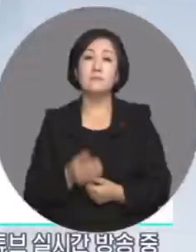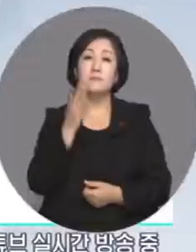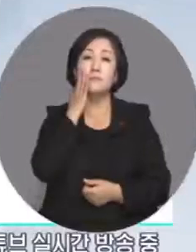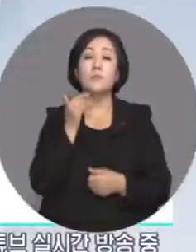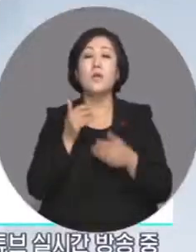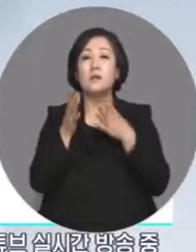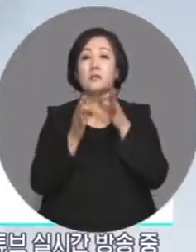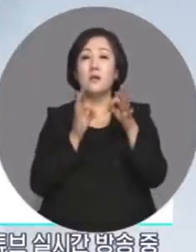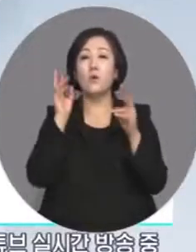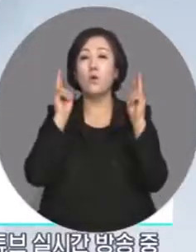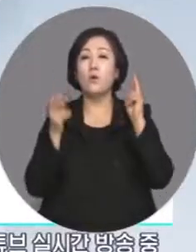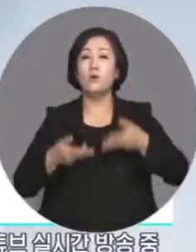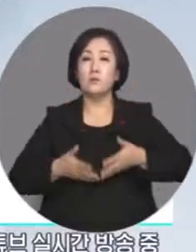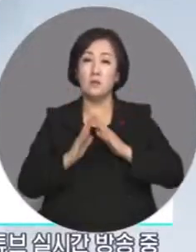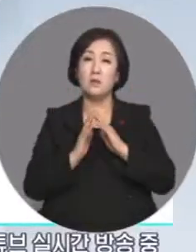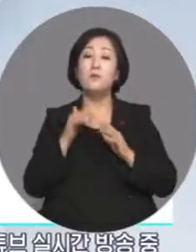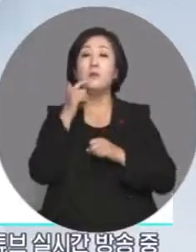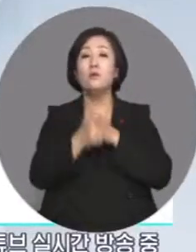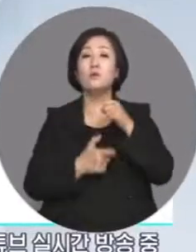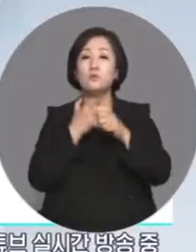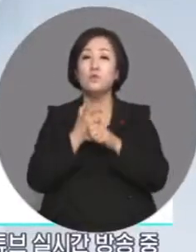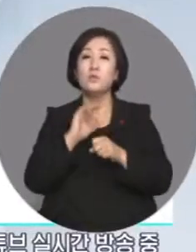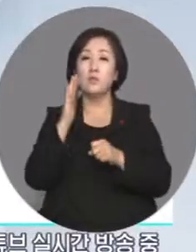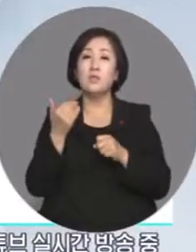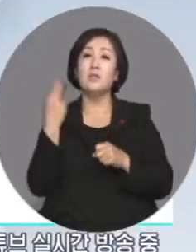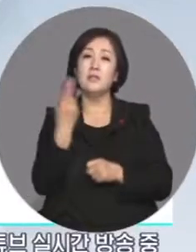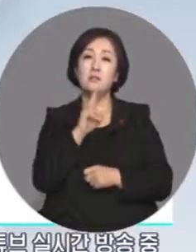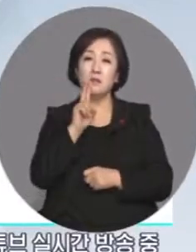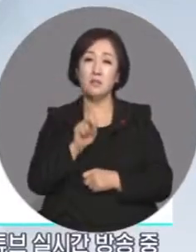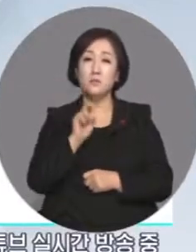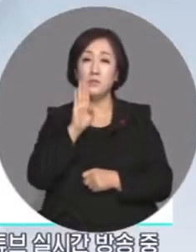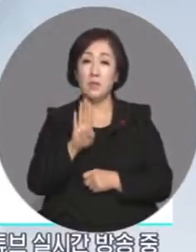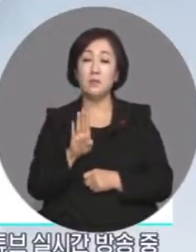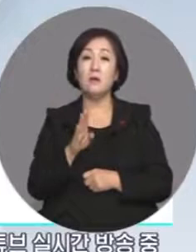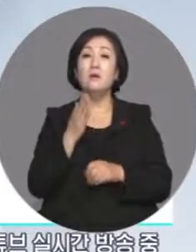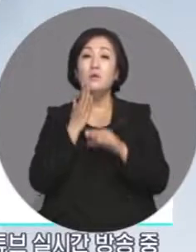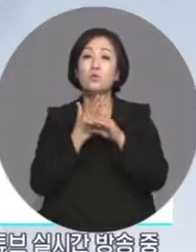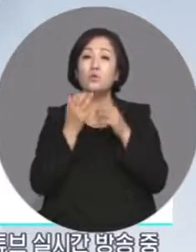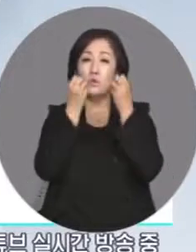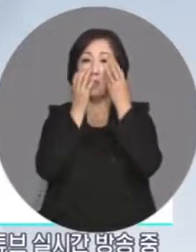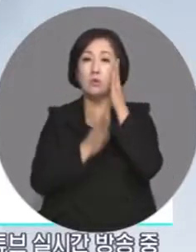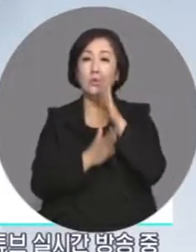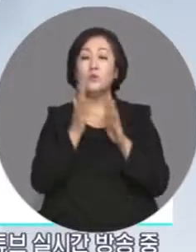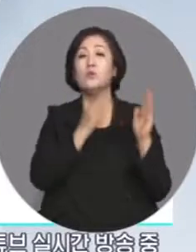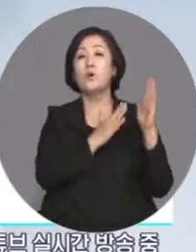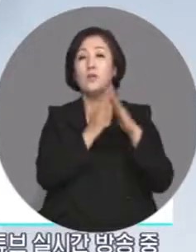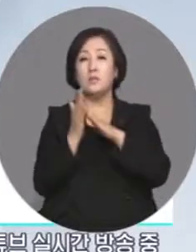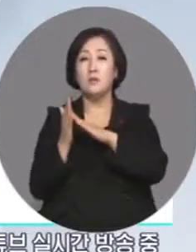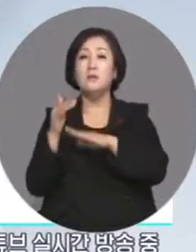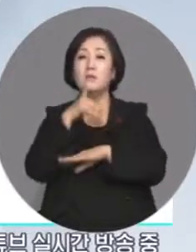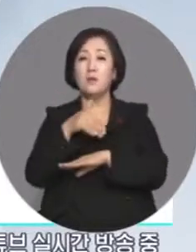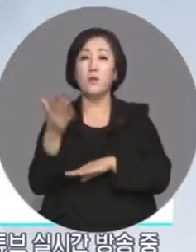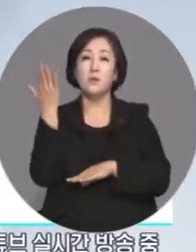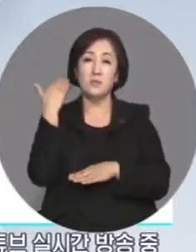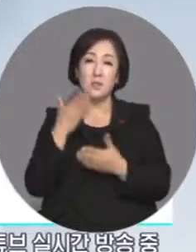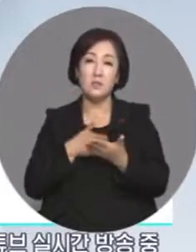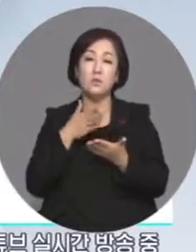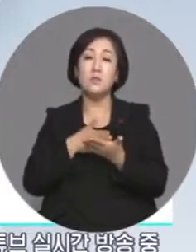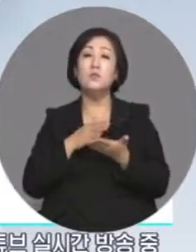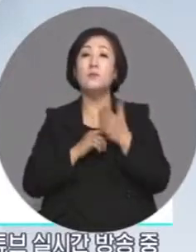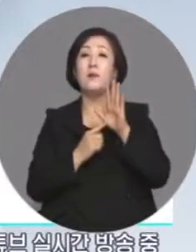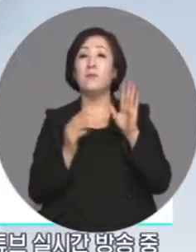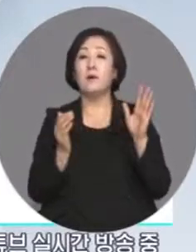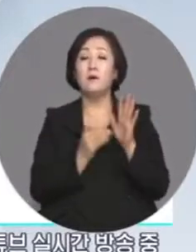울산 상공회의소가 설립 60주년을 맞는 오는 2024년 중구 혁신도시로 이전하기로 했다는 소식